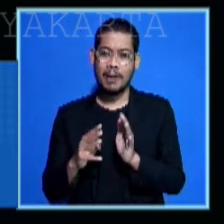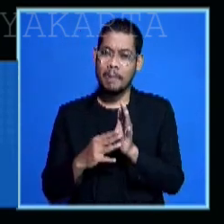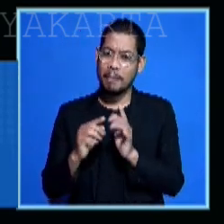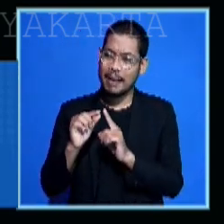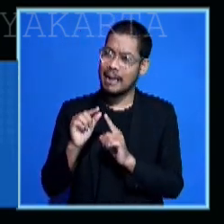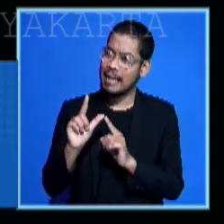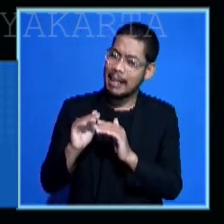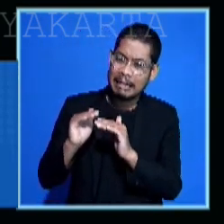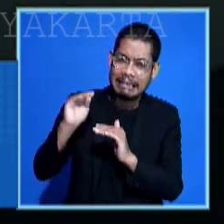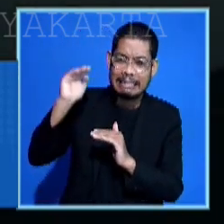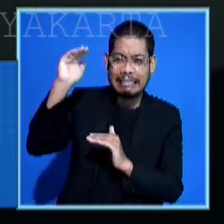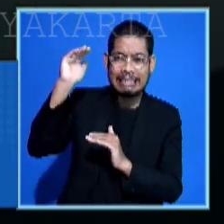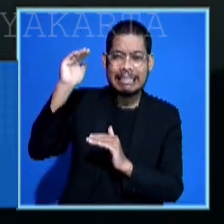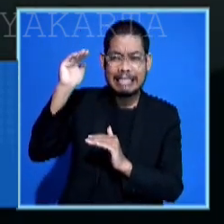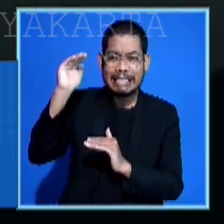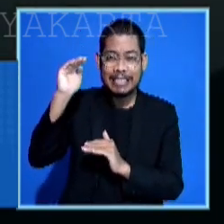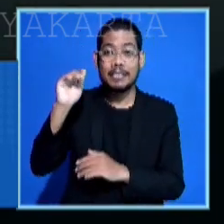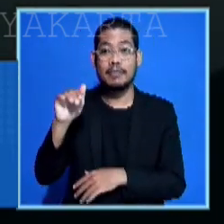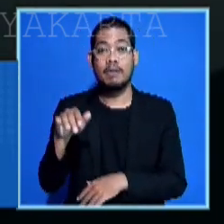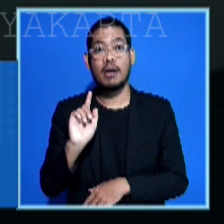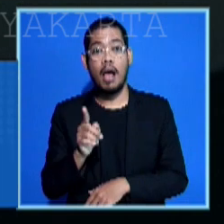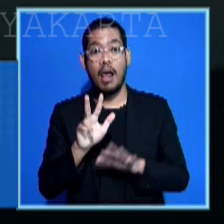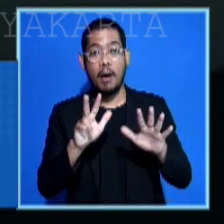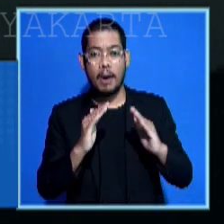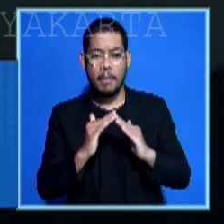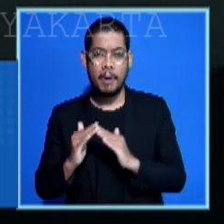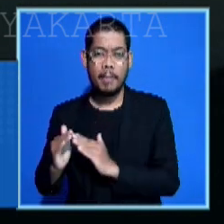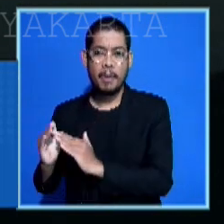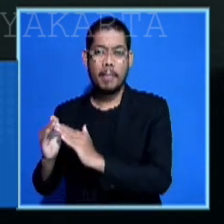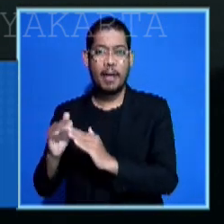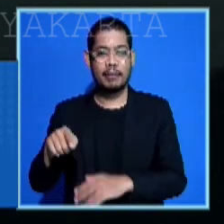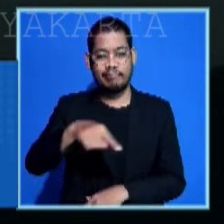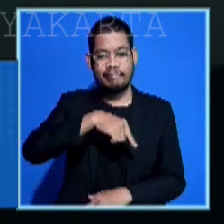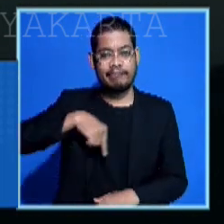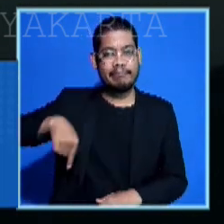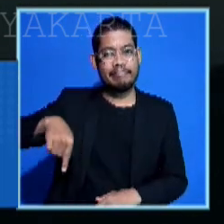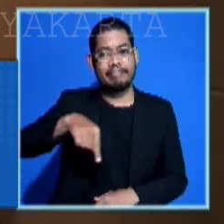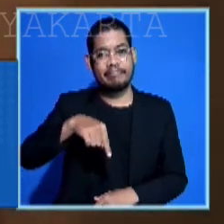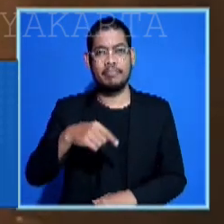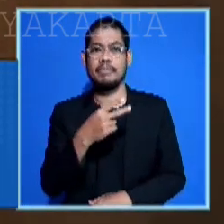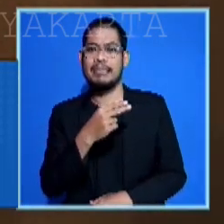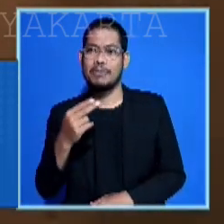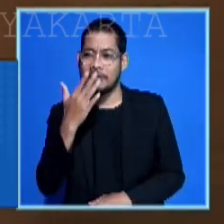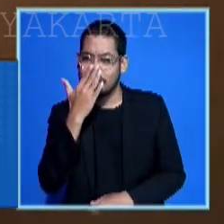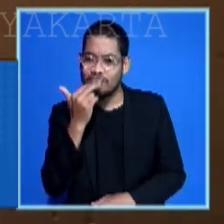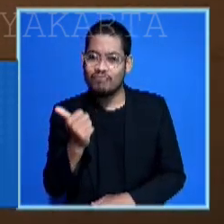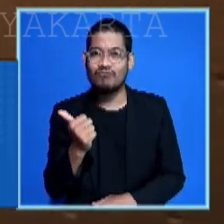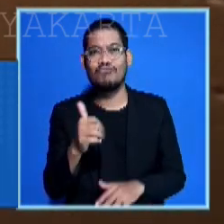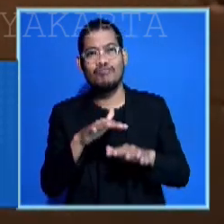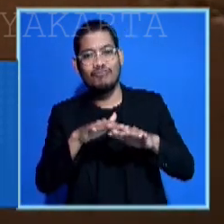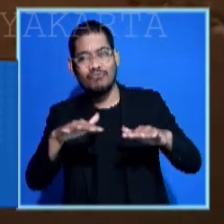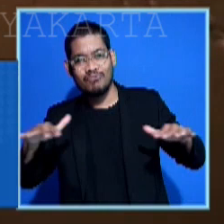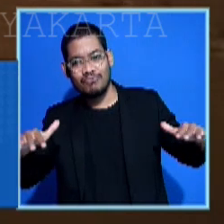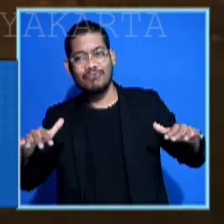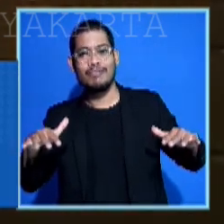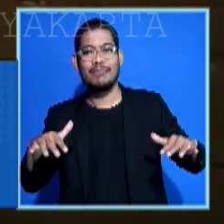keindahan berupa pemandangan 8 gunung di sekitarnya. Wah, gimana nih? Makin gak sabar kan? Wah, kita udah